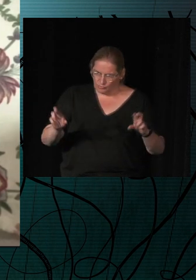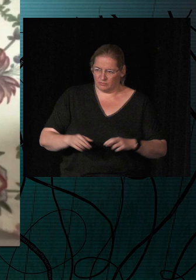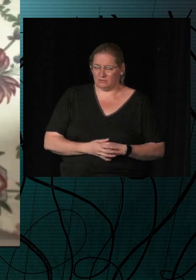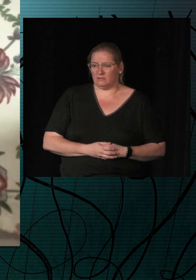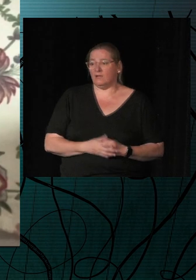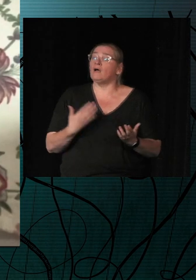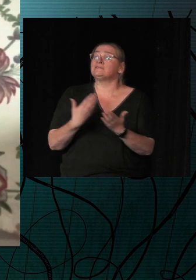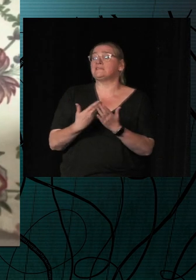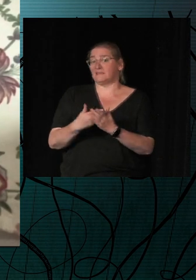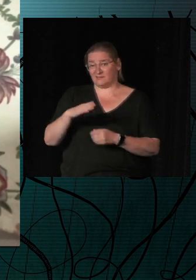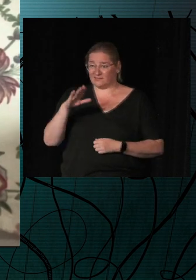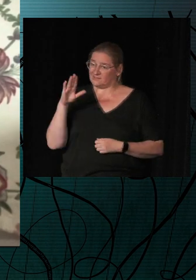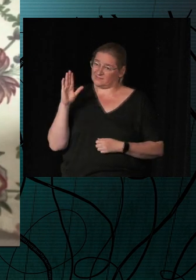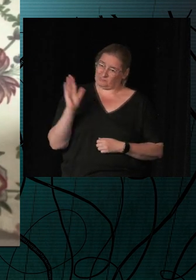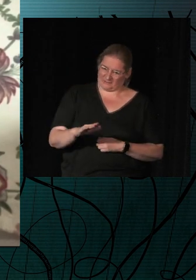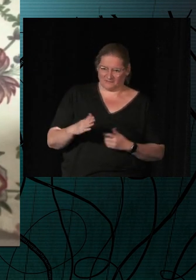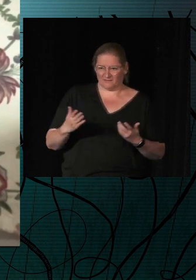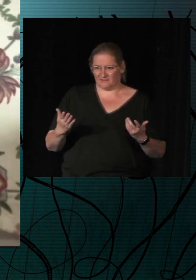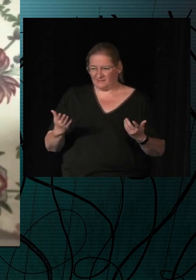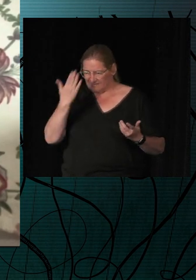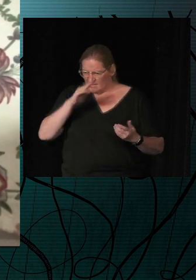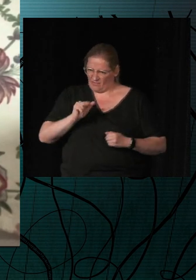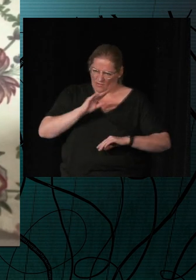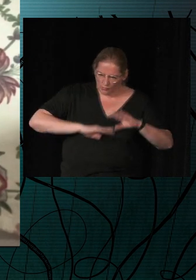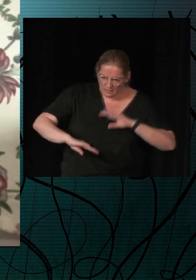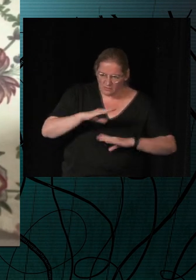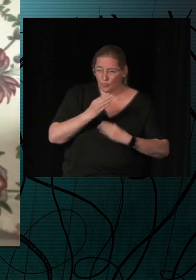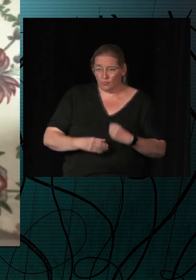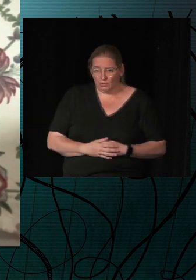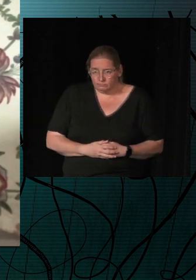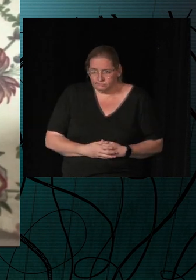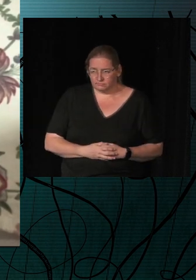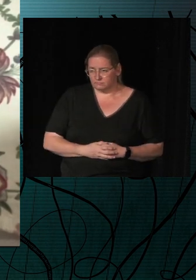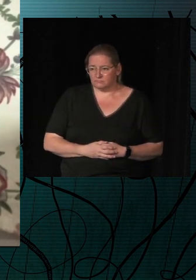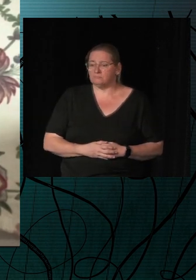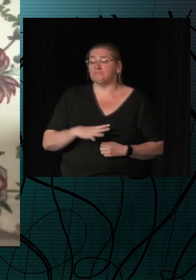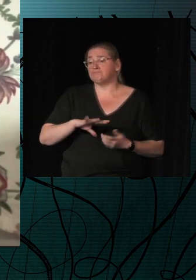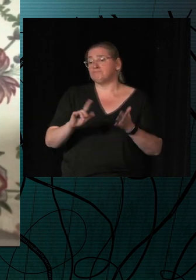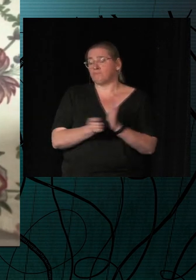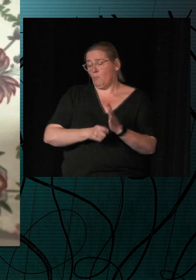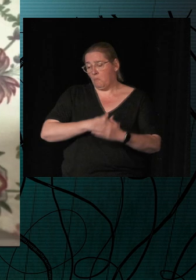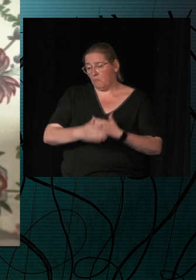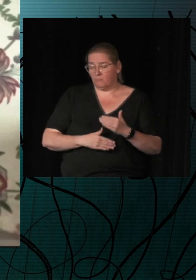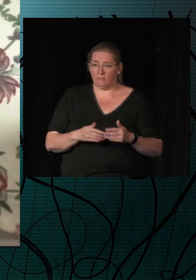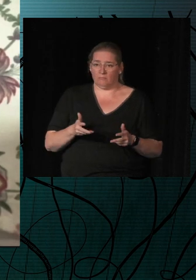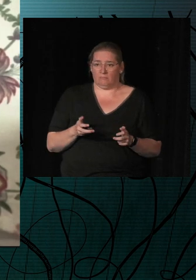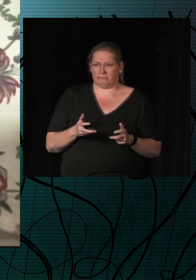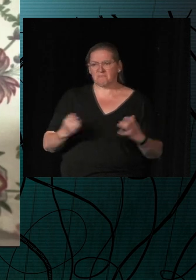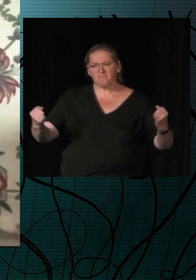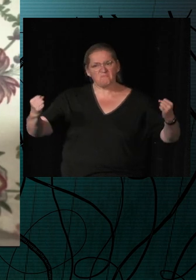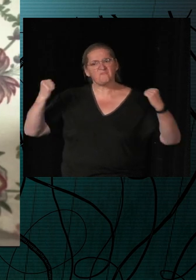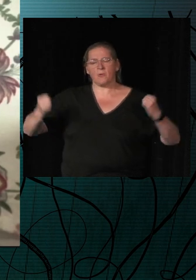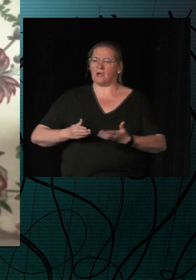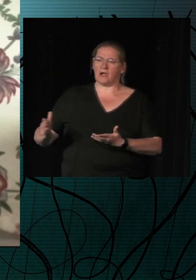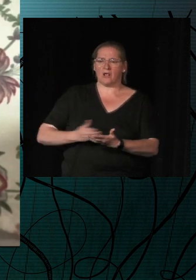là culturel euh de frustration de ou pas enfin je dire au bout d'un moment peut-être que les gens son sont très très forts et